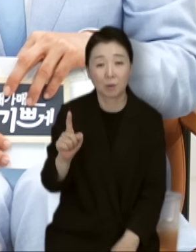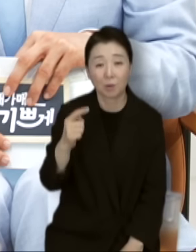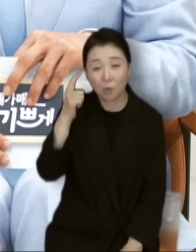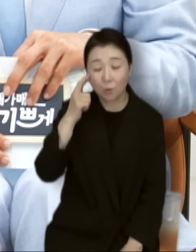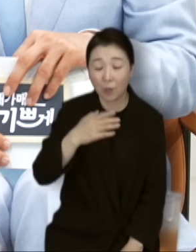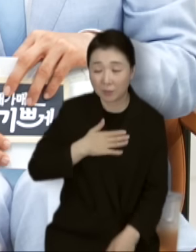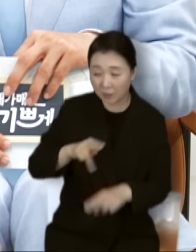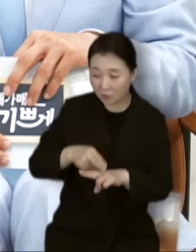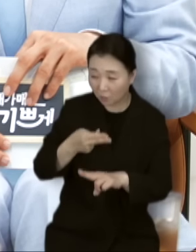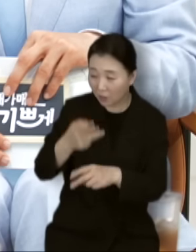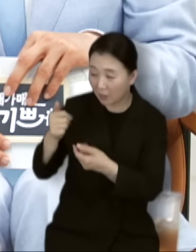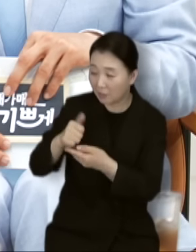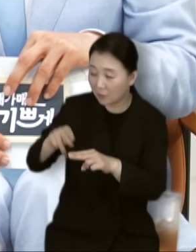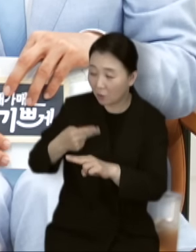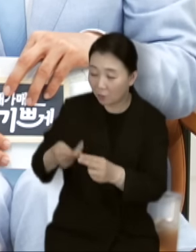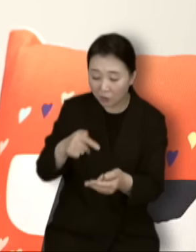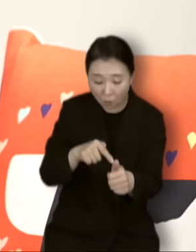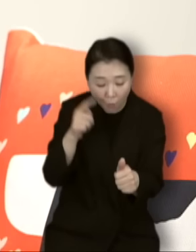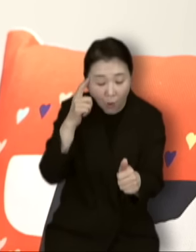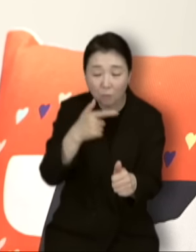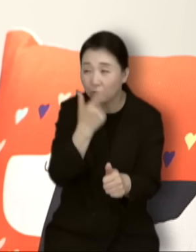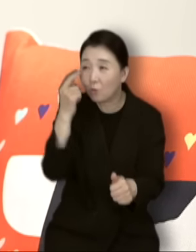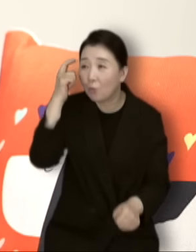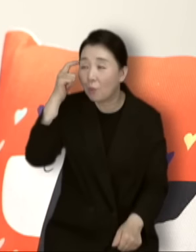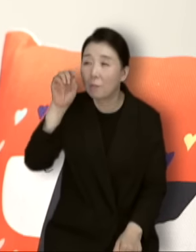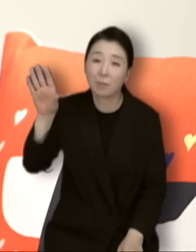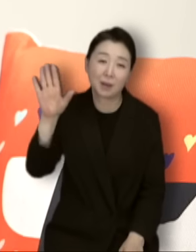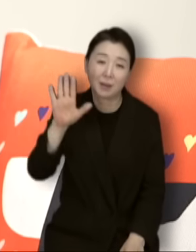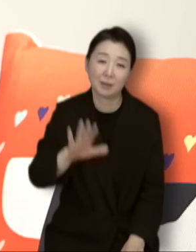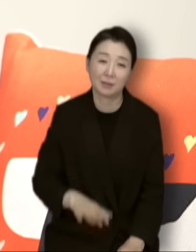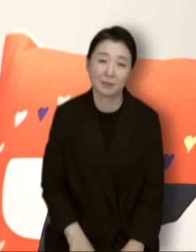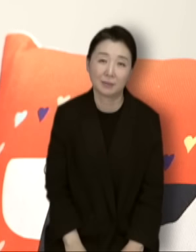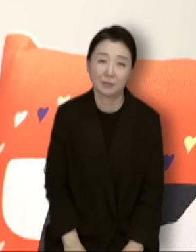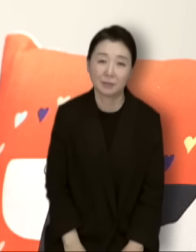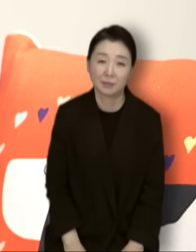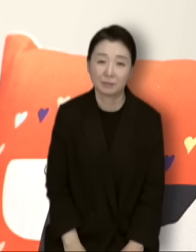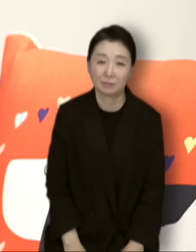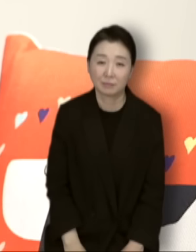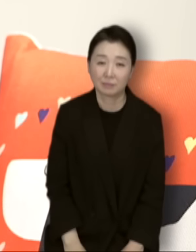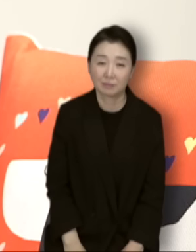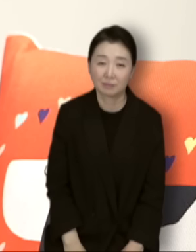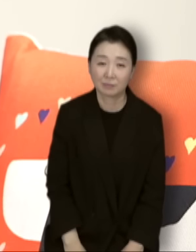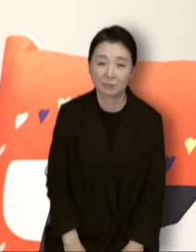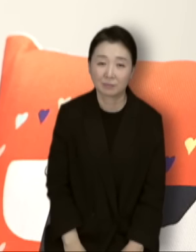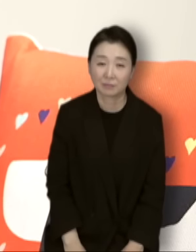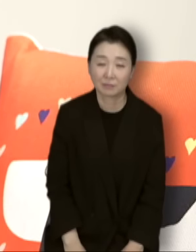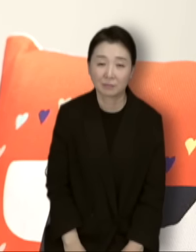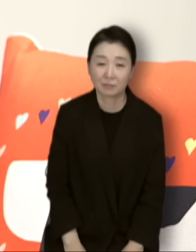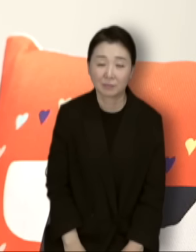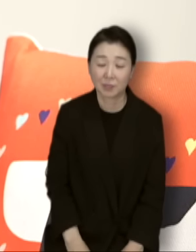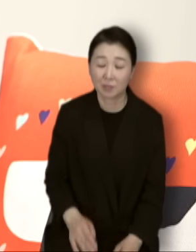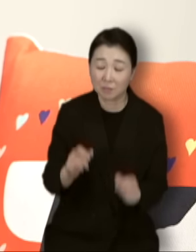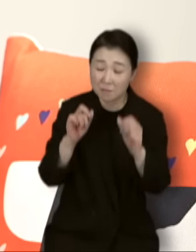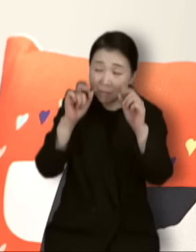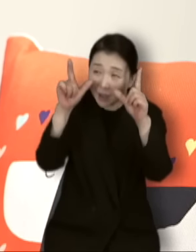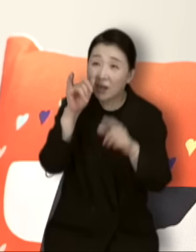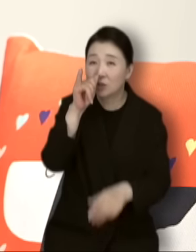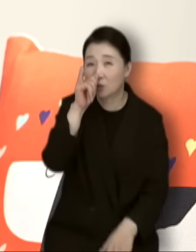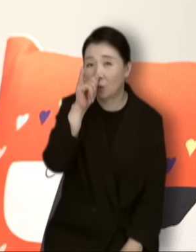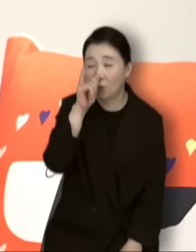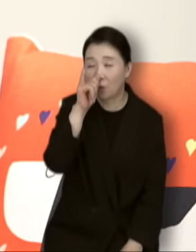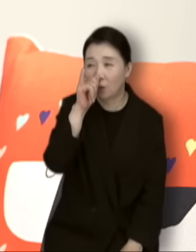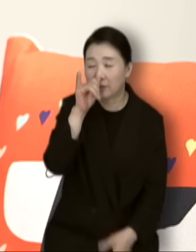하나님한테 왜 내 선물 하나님의 선물이 이렇습니까 왜 부족합니까 이런 얘기를 안 해요 어 정말 그런 것들이 이렇게